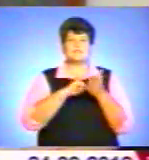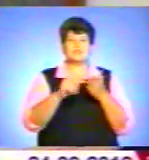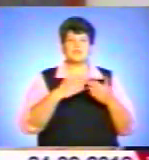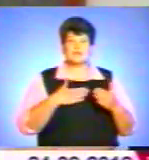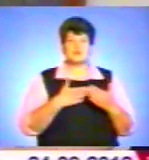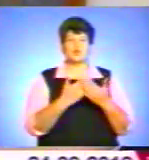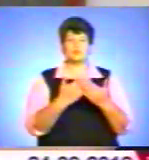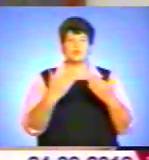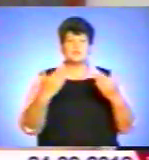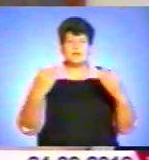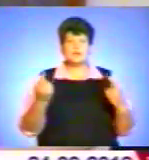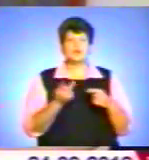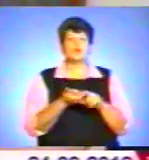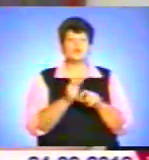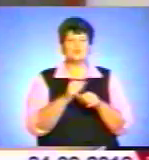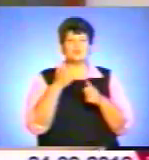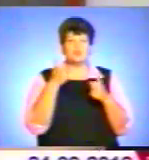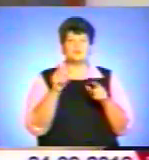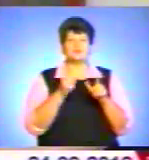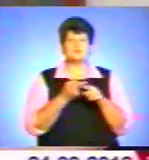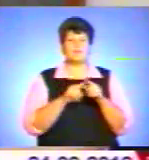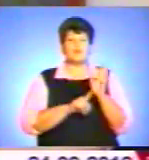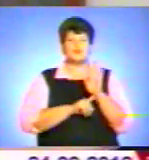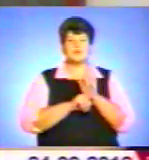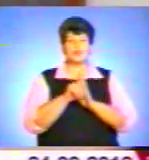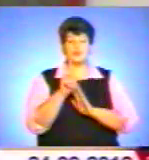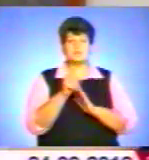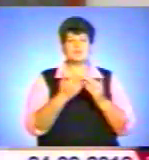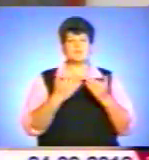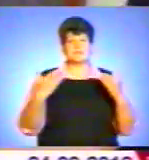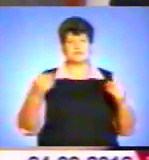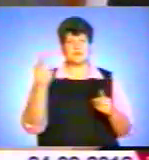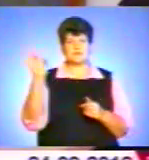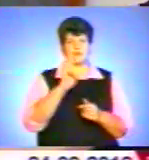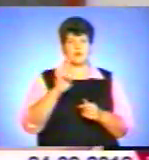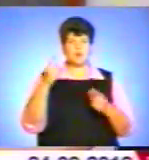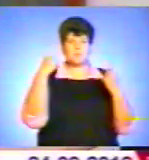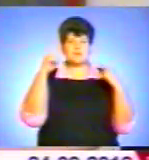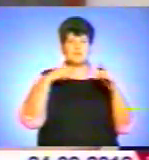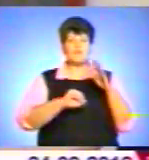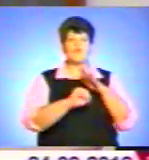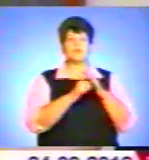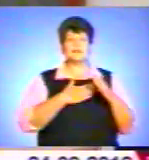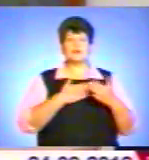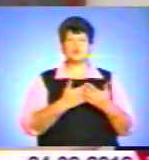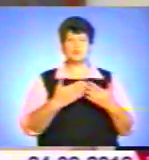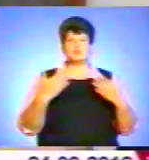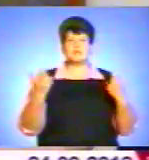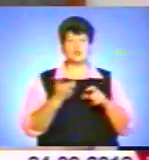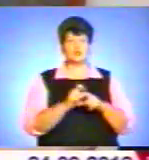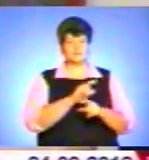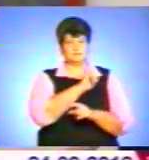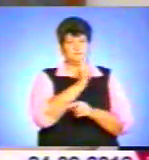добре, що це святкування розпочалося з виставки сакрального мистецтва. Фонди нашого музею надзвичайно